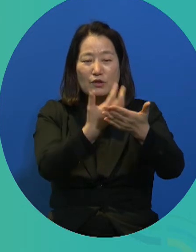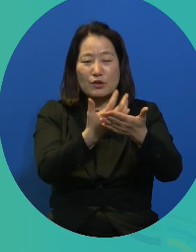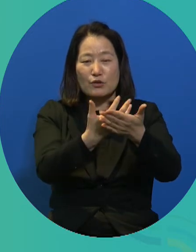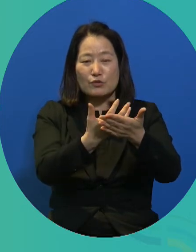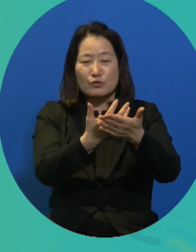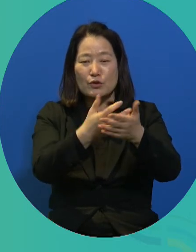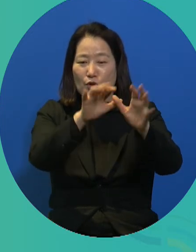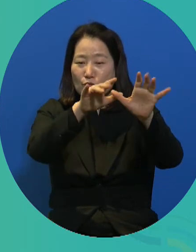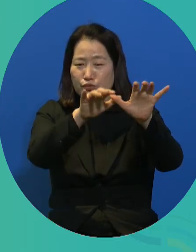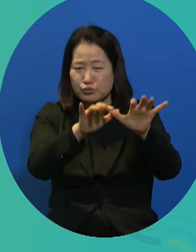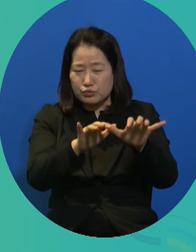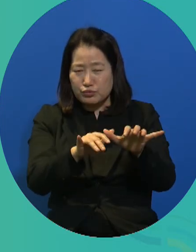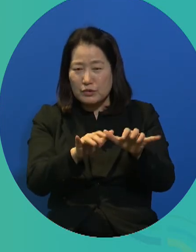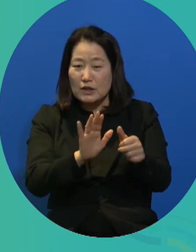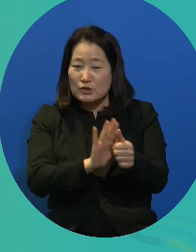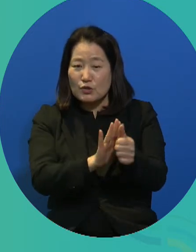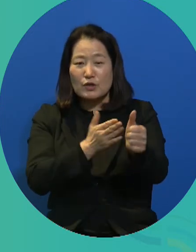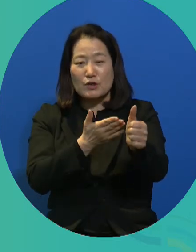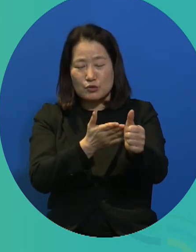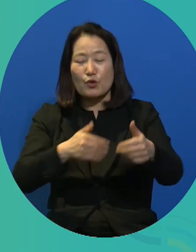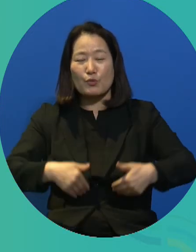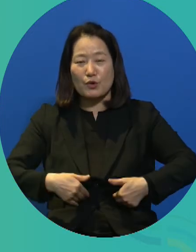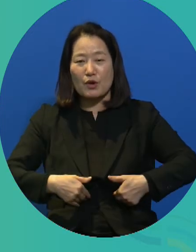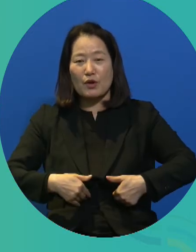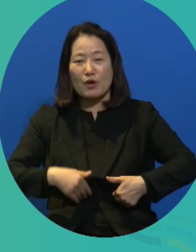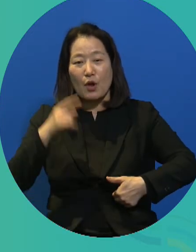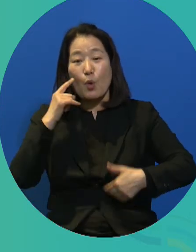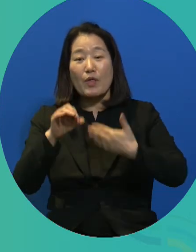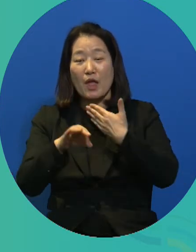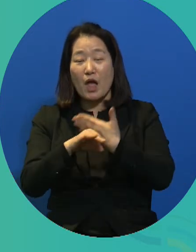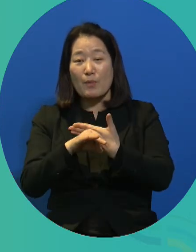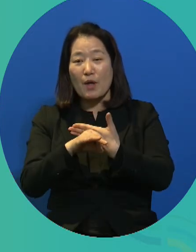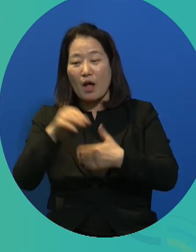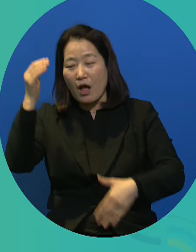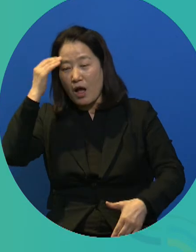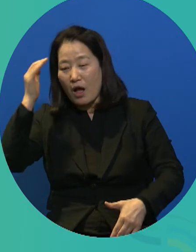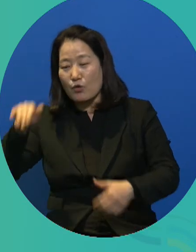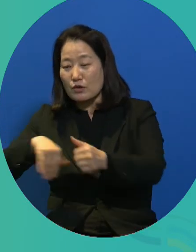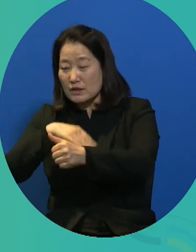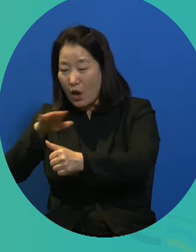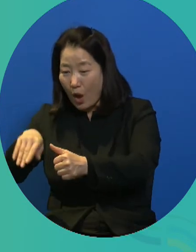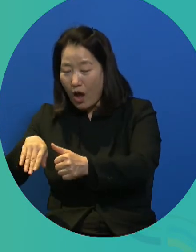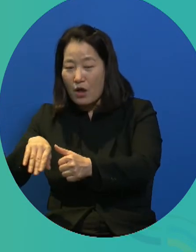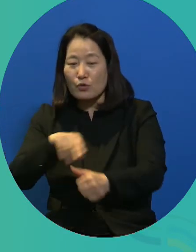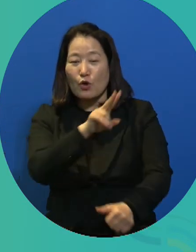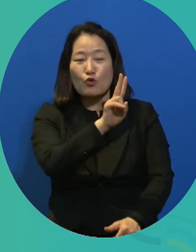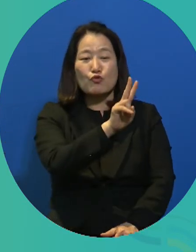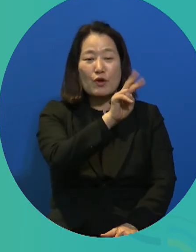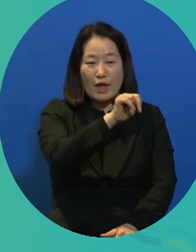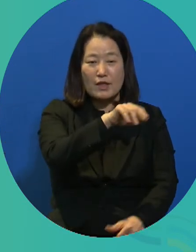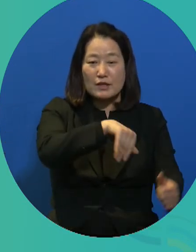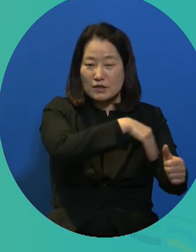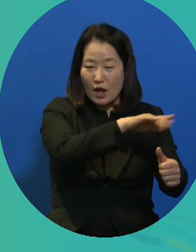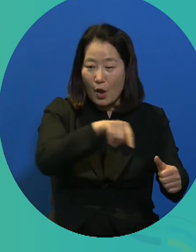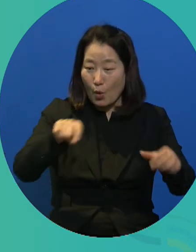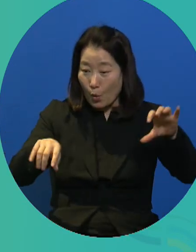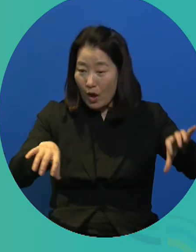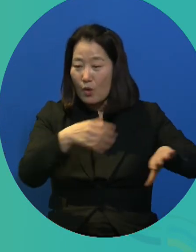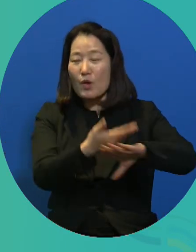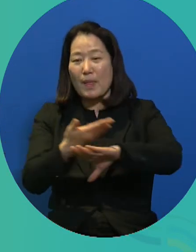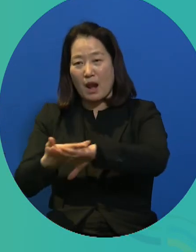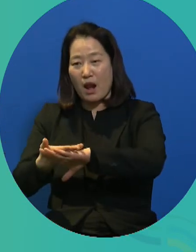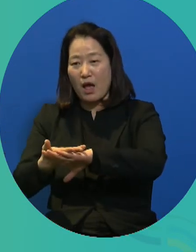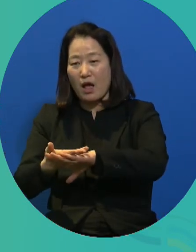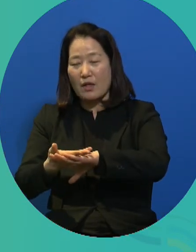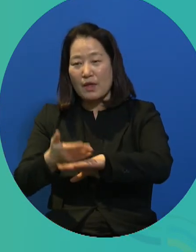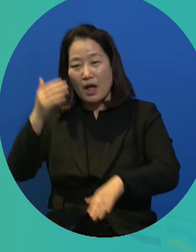지원이 필요합니다. 한국의 상황을 모르는 유엔에 이제 우리의 상황을 제대로 알리는 거, 또 우리는 영어권